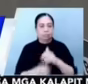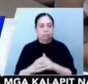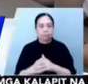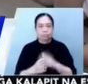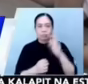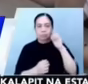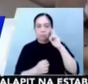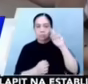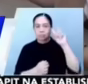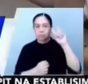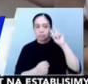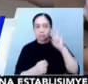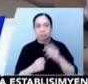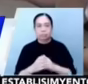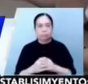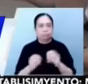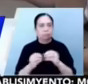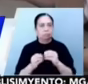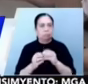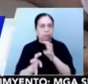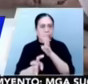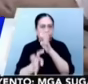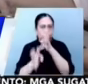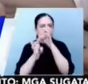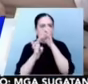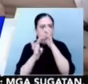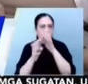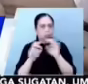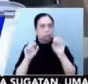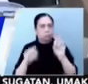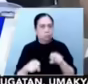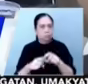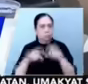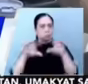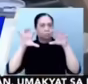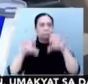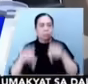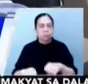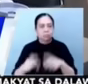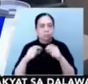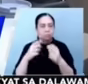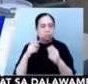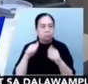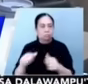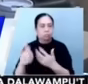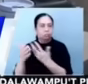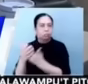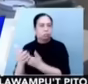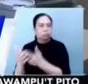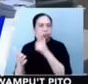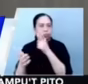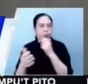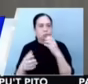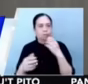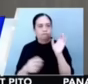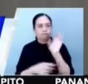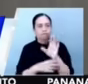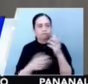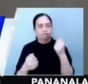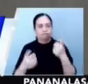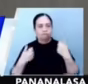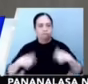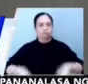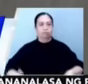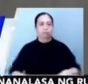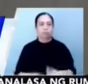Velasco, mas maghihigpit. Posibleng arestuhin at i-detain ang sino mang magpupumilit na magsuot niyan. Bawal yun.